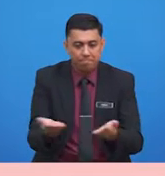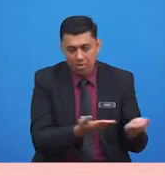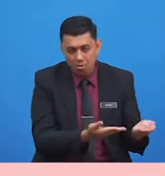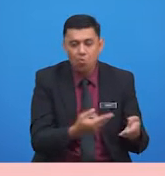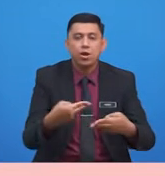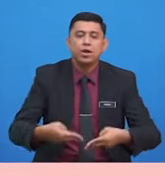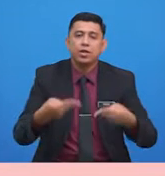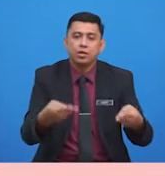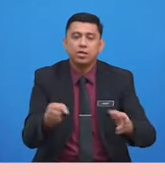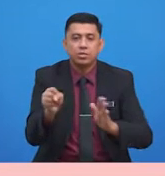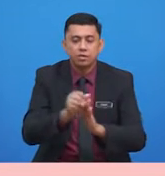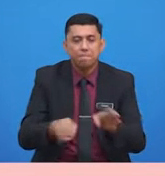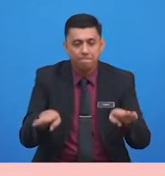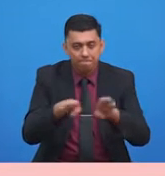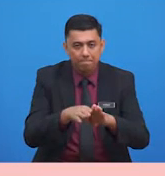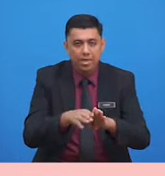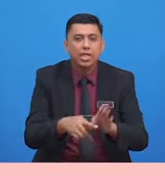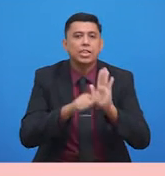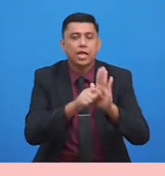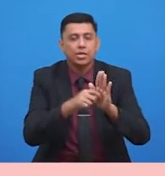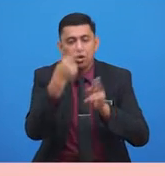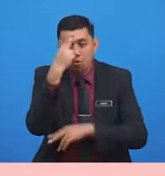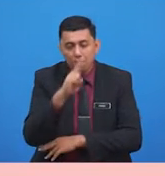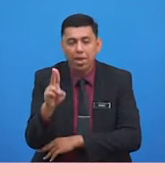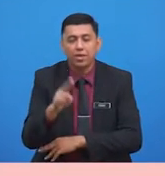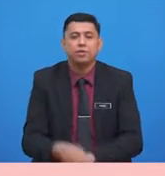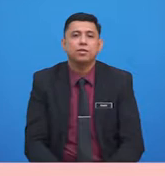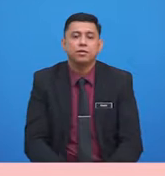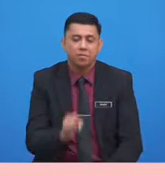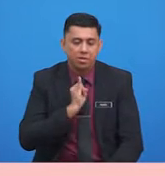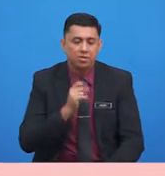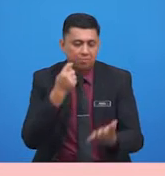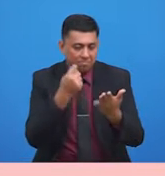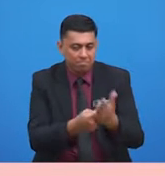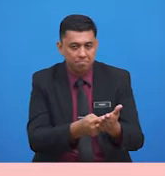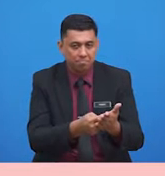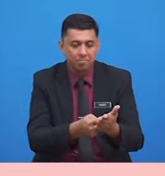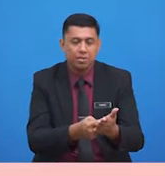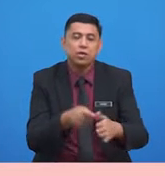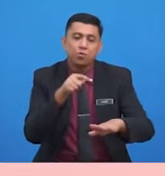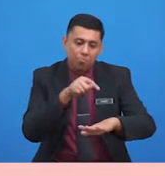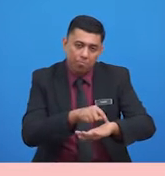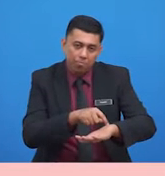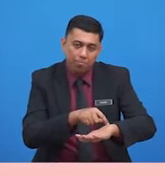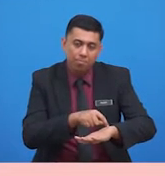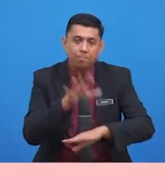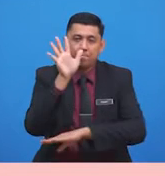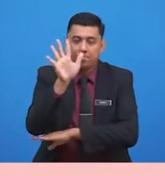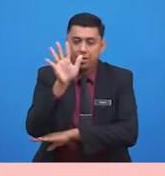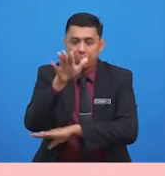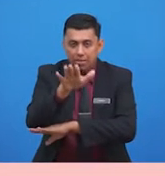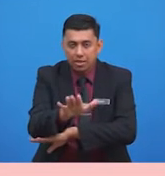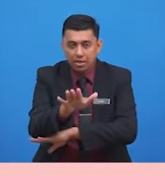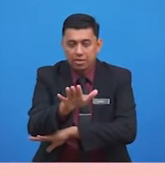membawa hadiah sebagai tanda hormat. Saya tiba tepat pada pukul